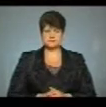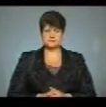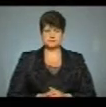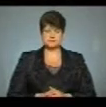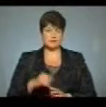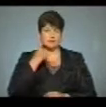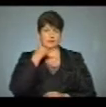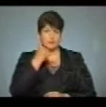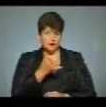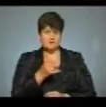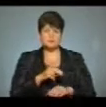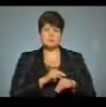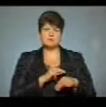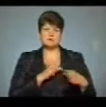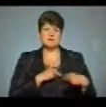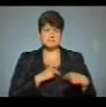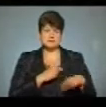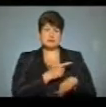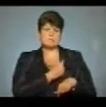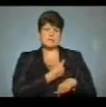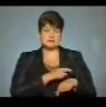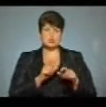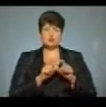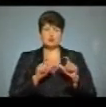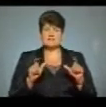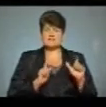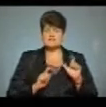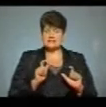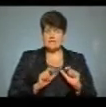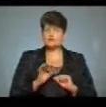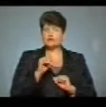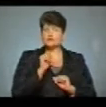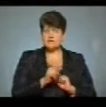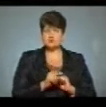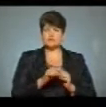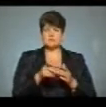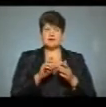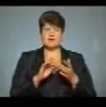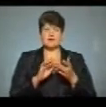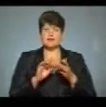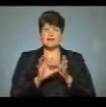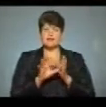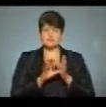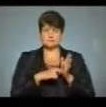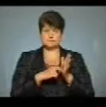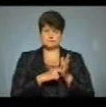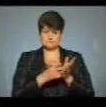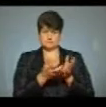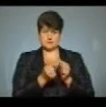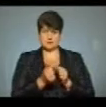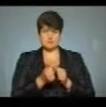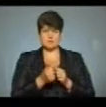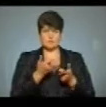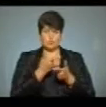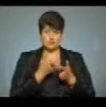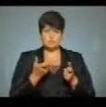Поступило повідомлення від працівників медичного університету про те, що їм на електронну адресу прийшло повідомлення про